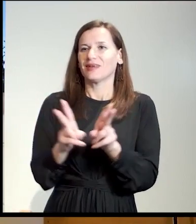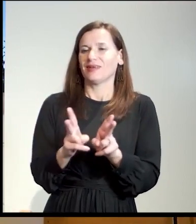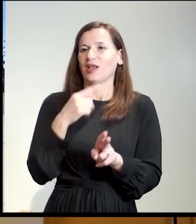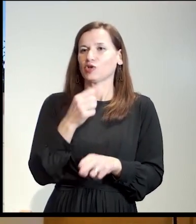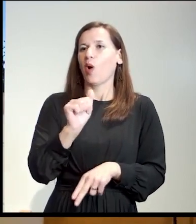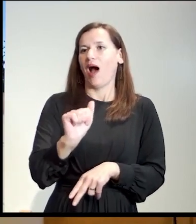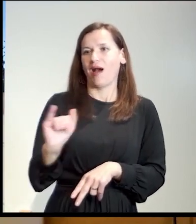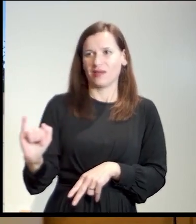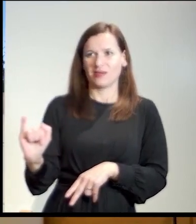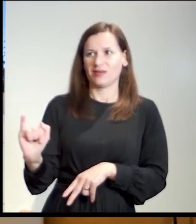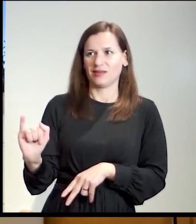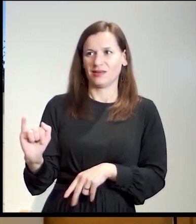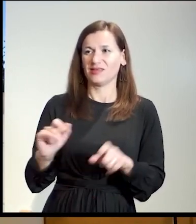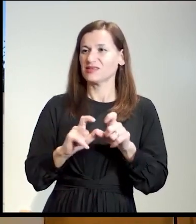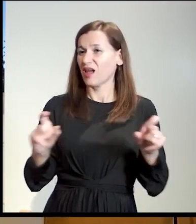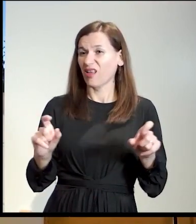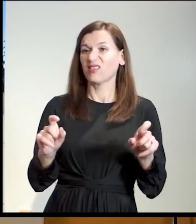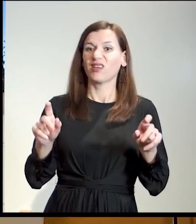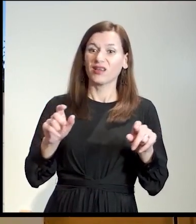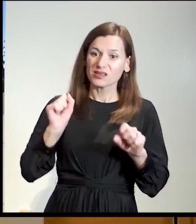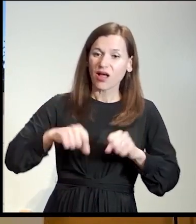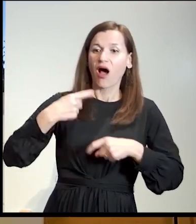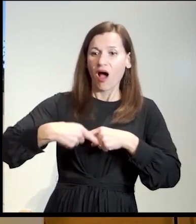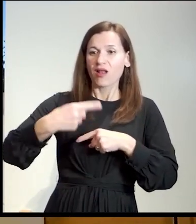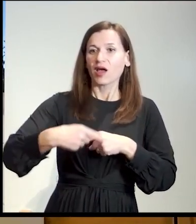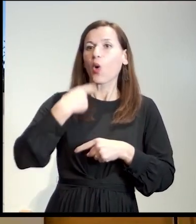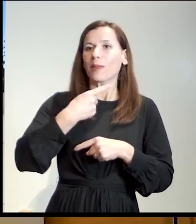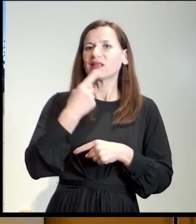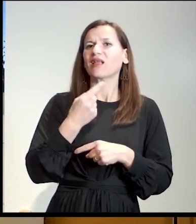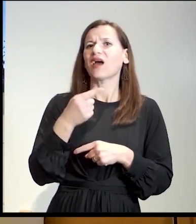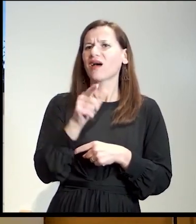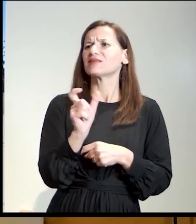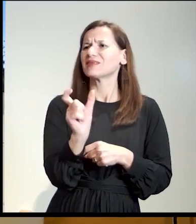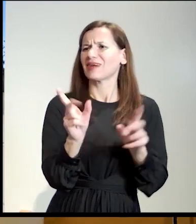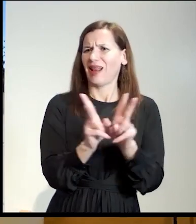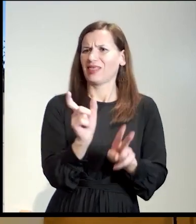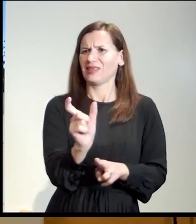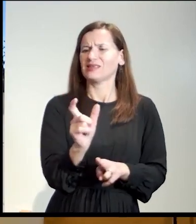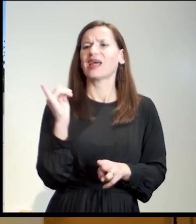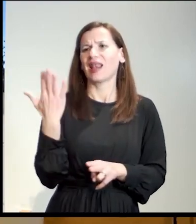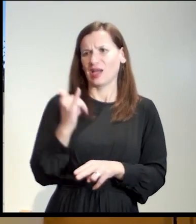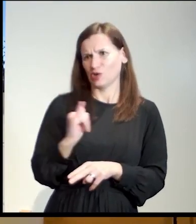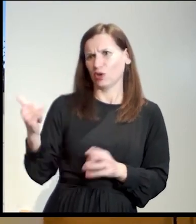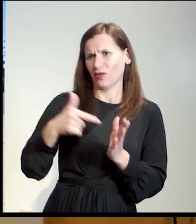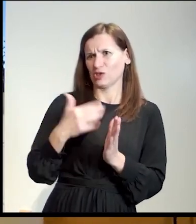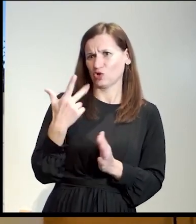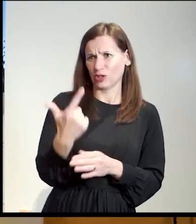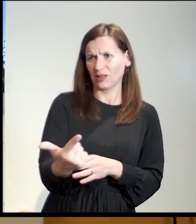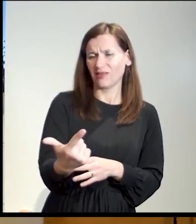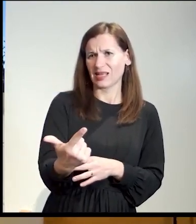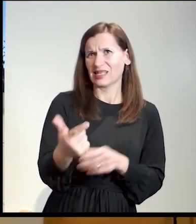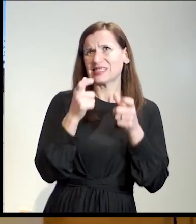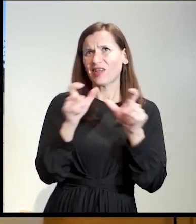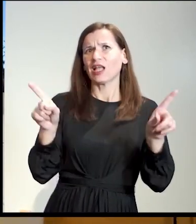In zaradi nenehnega omenjanja te kratice je lansko leto 2023 zvenelo kot tisti vers